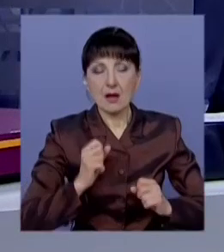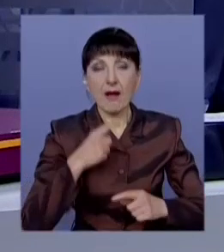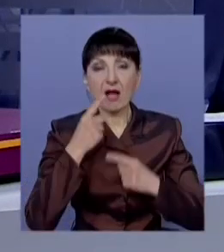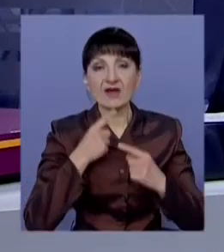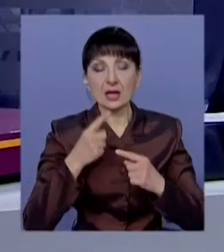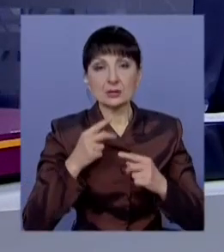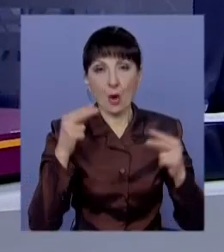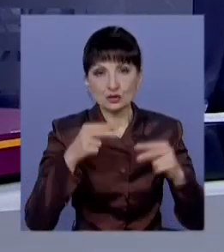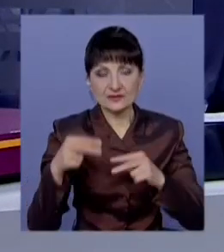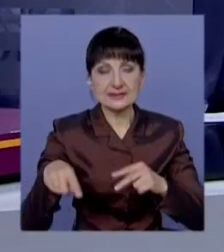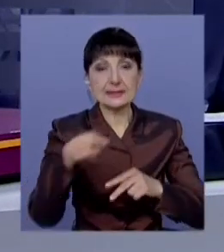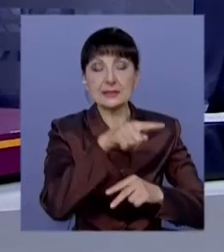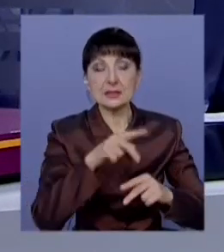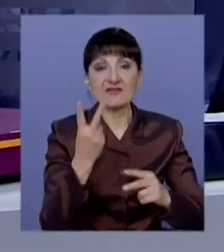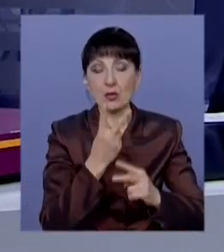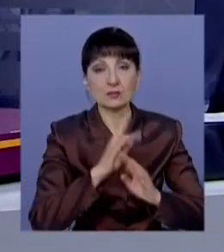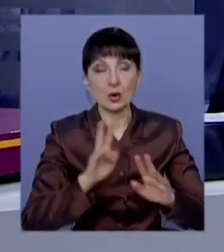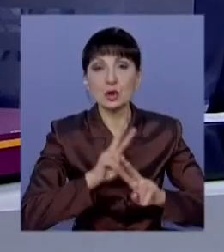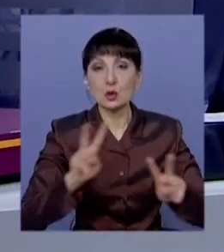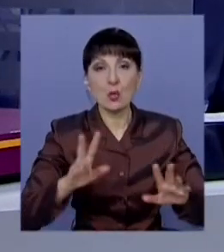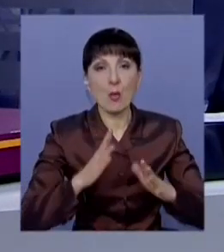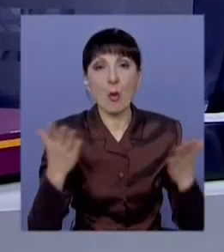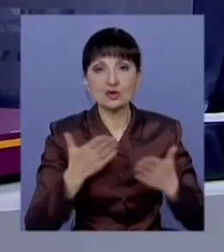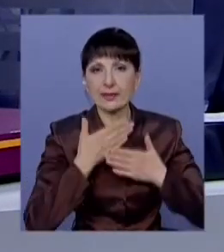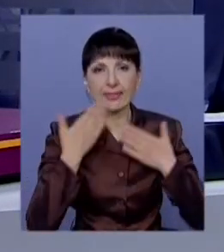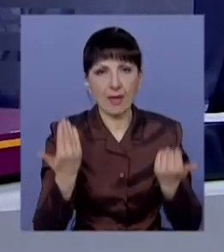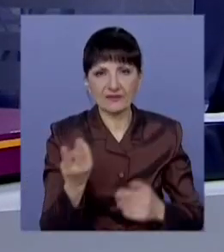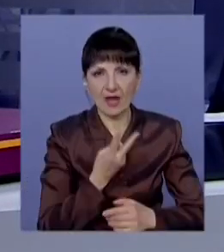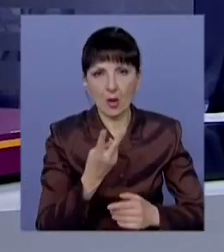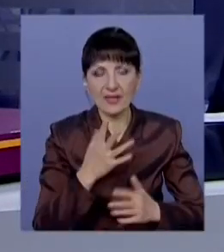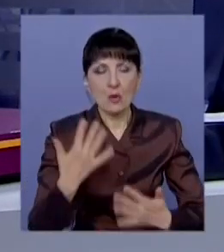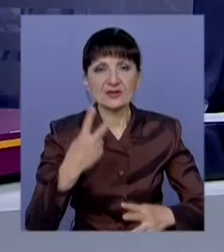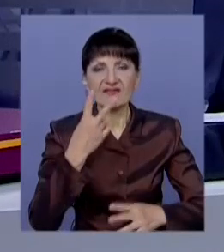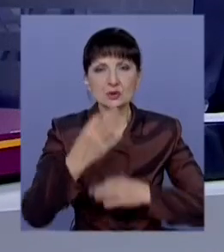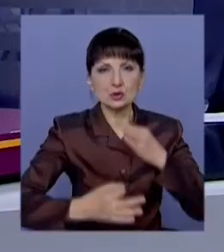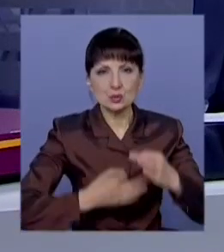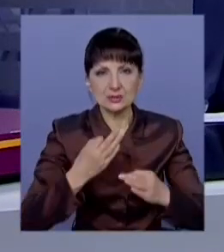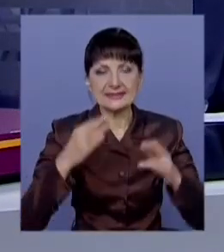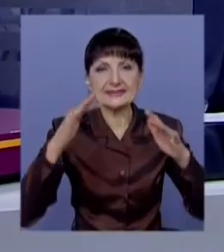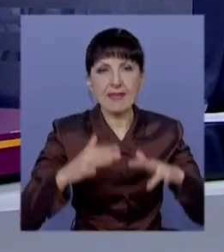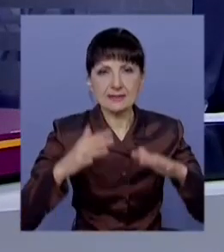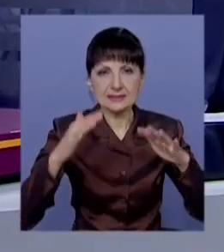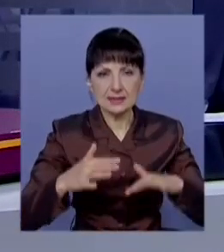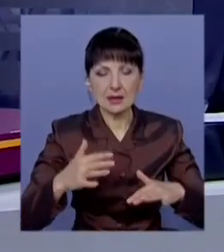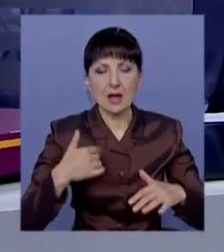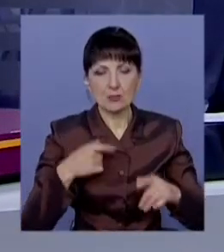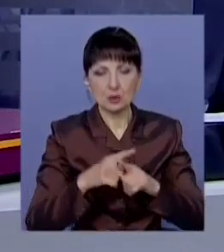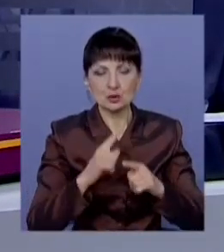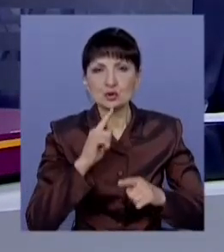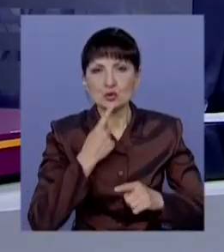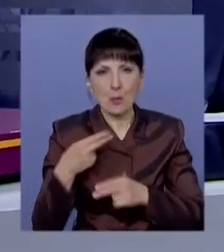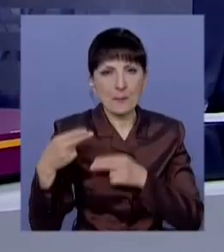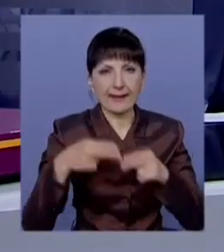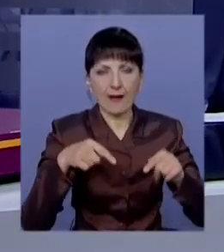Как говорят очевидцы, кроме них на путях никого не было. Здесь уже вторые сутки идет снег. Вот мы тоже с трудом добрались